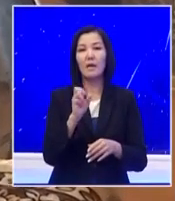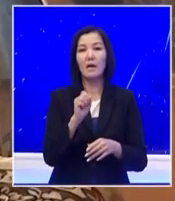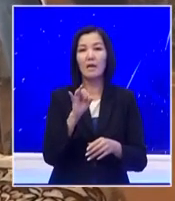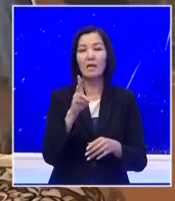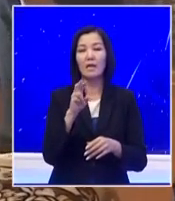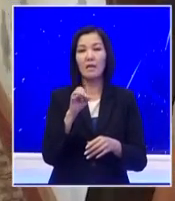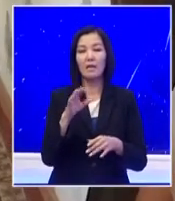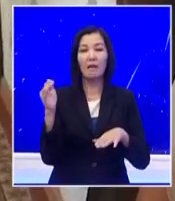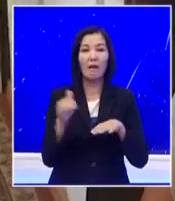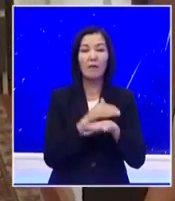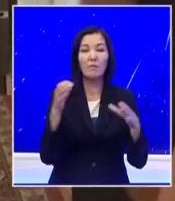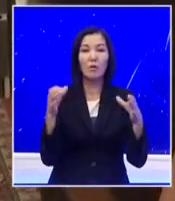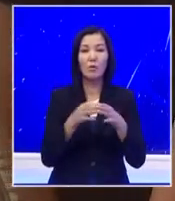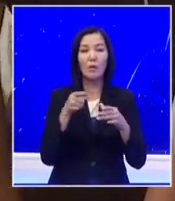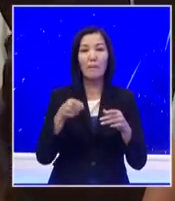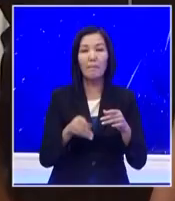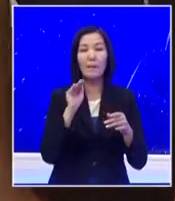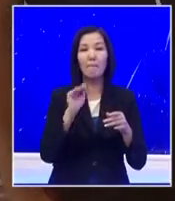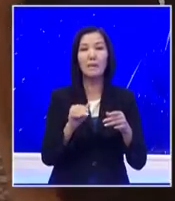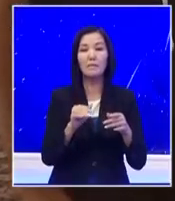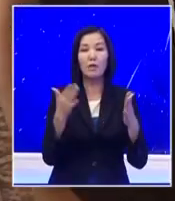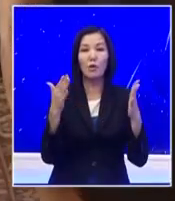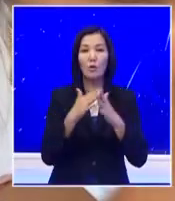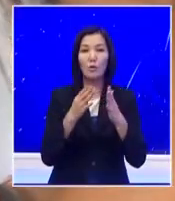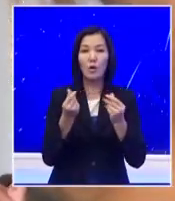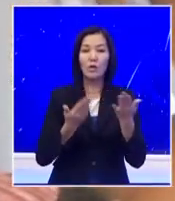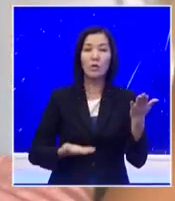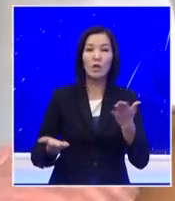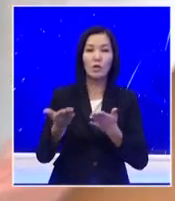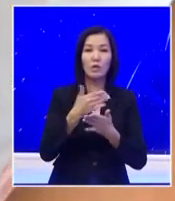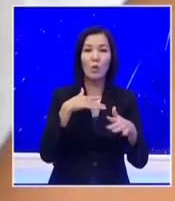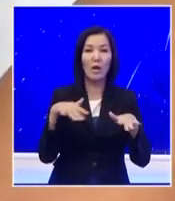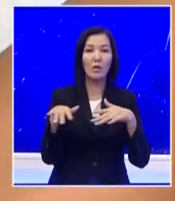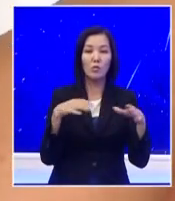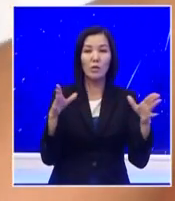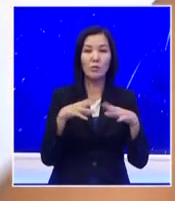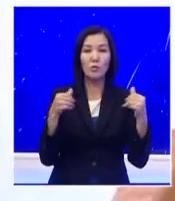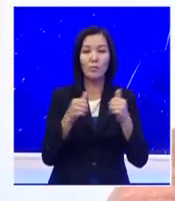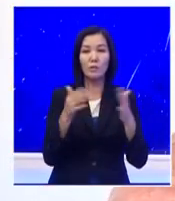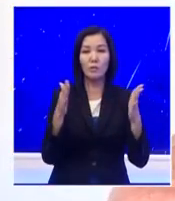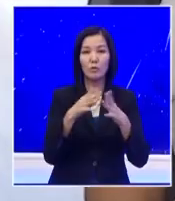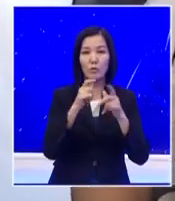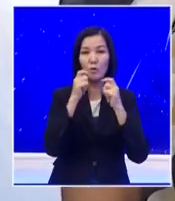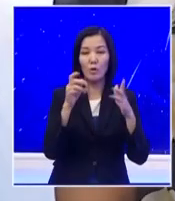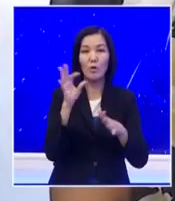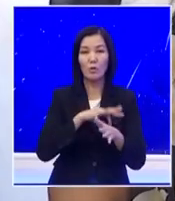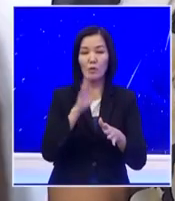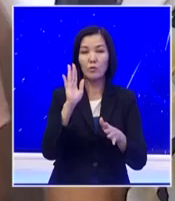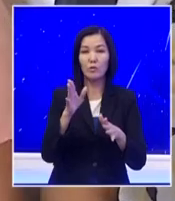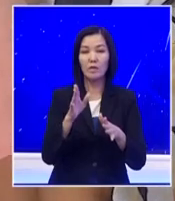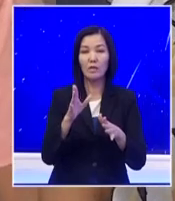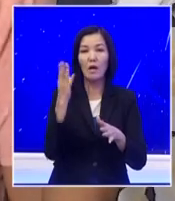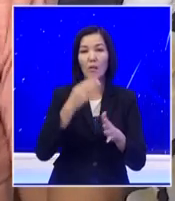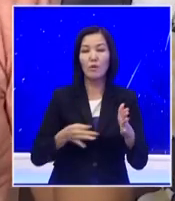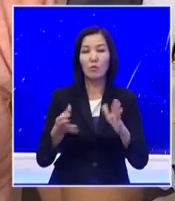қоры мұнымен шектелмек емес. 1000 теңгеге бір үй бастамасымен әлі де әлжуаз әлеумет мәселесін шешуге үлес қоспақ. Осымен олар